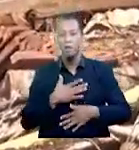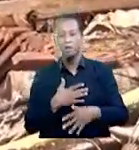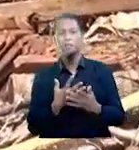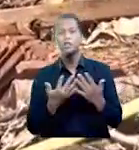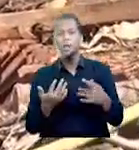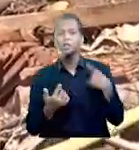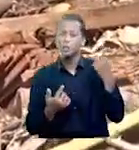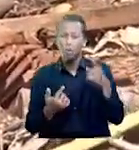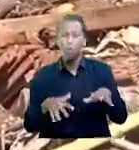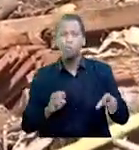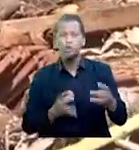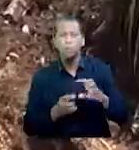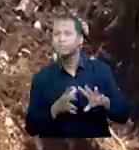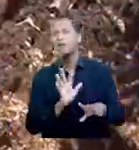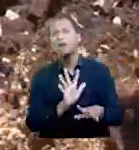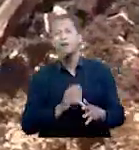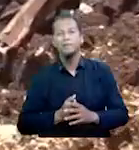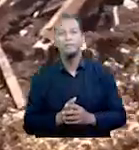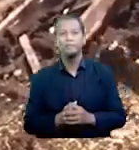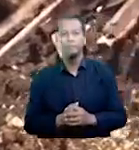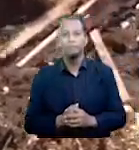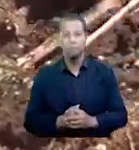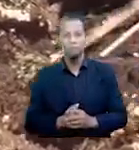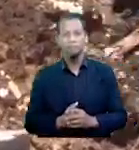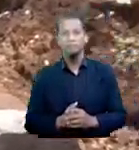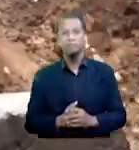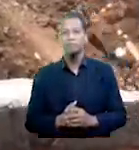setiap tahunnya. Dari Kabupaten Malang, Jawa Timur, Saif Hajarani, iNews melaporkan.